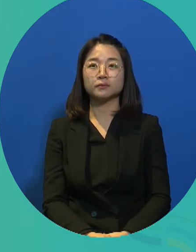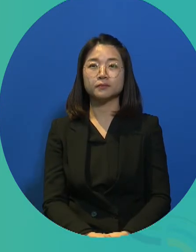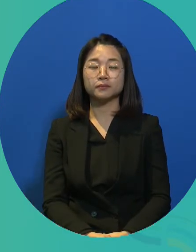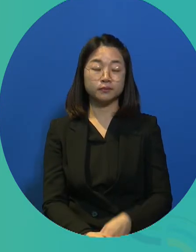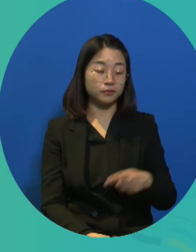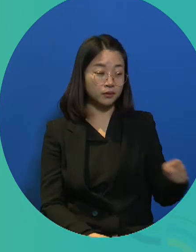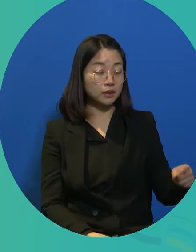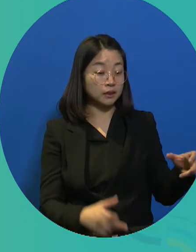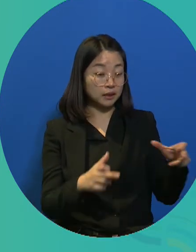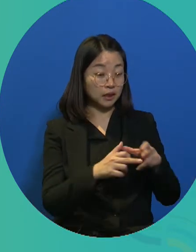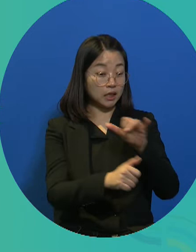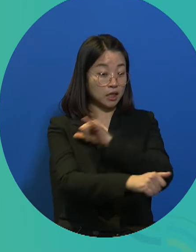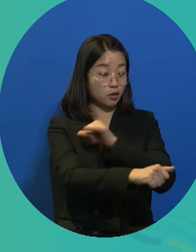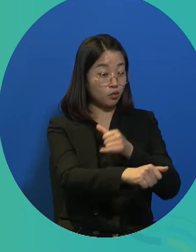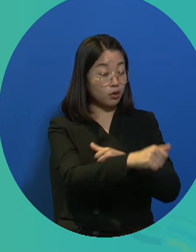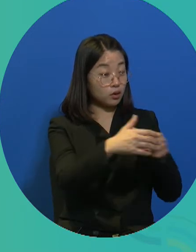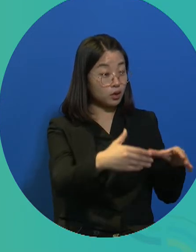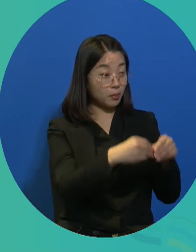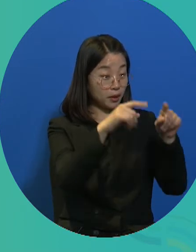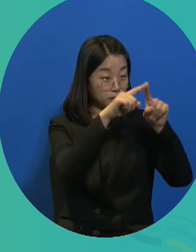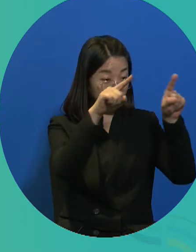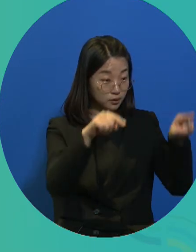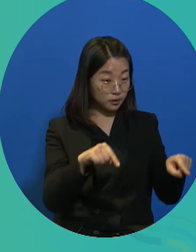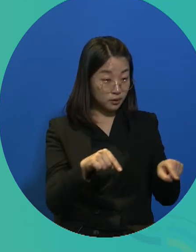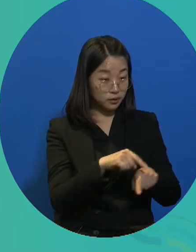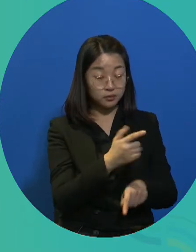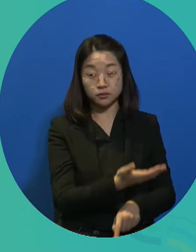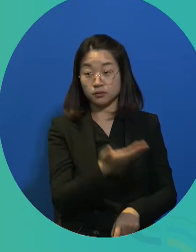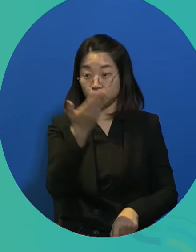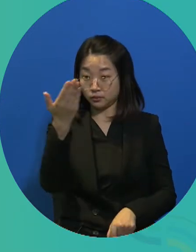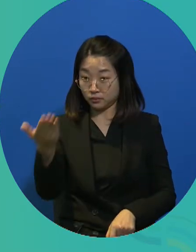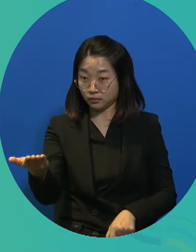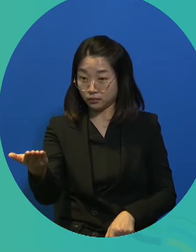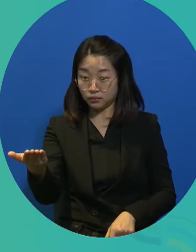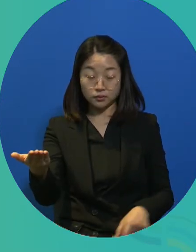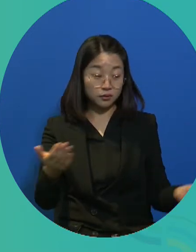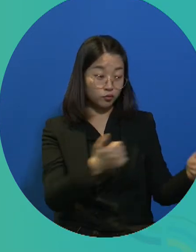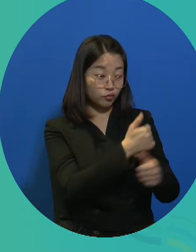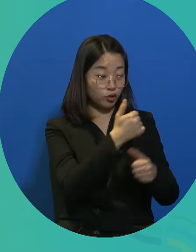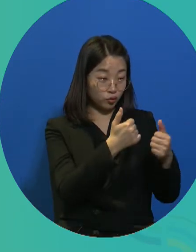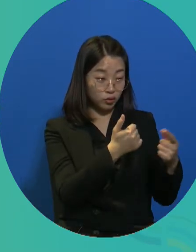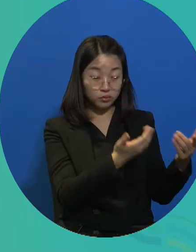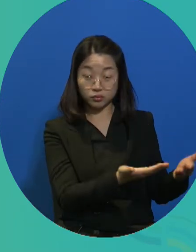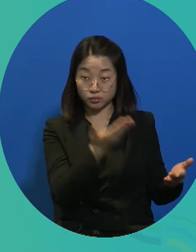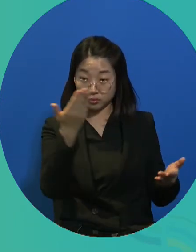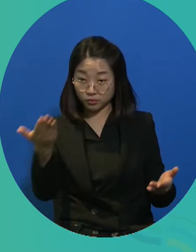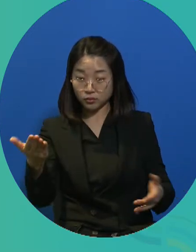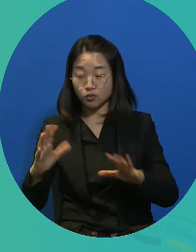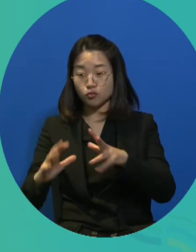CRPD 선택 의정서에 따른 CRPD 위원회의 의견을 경청하는